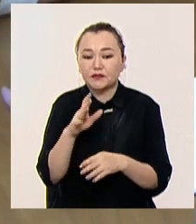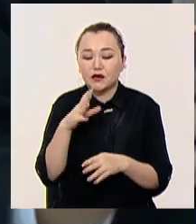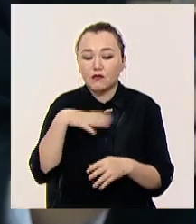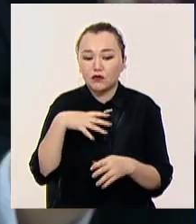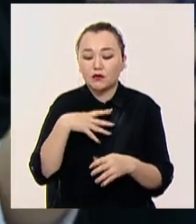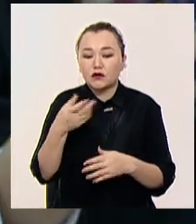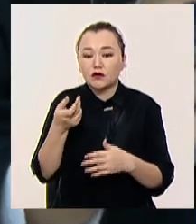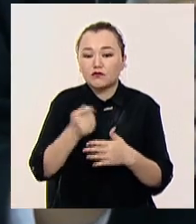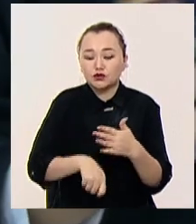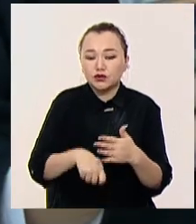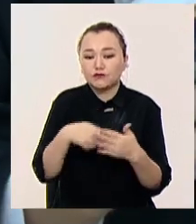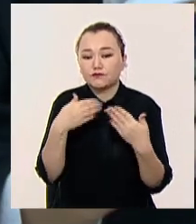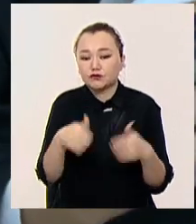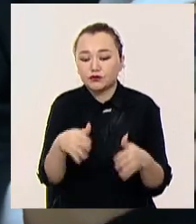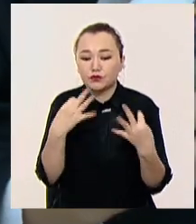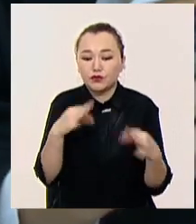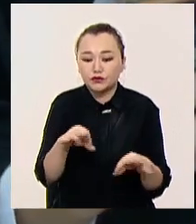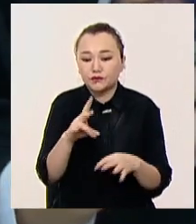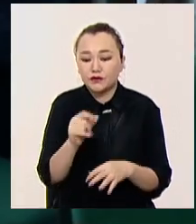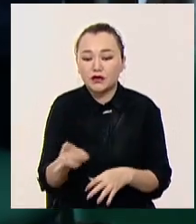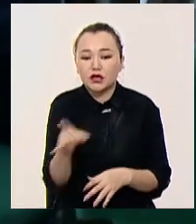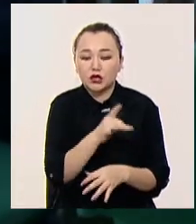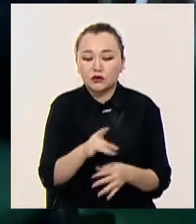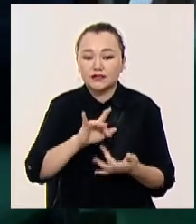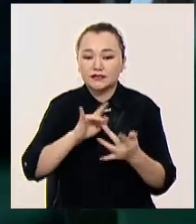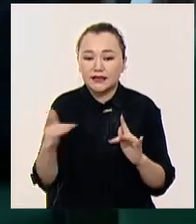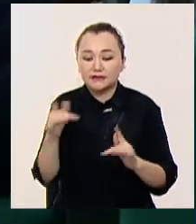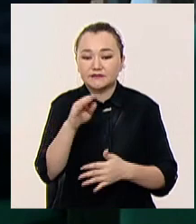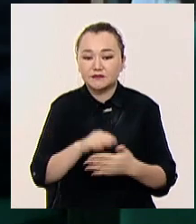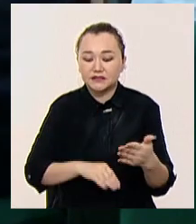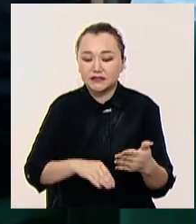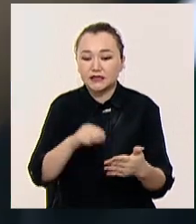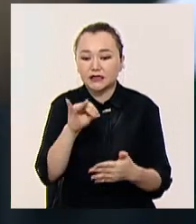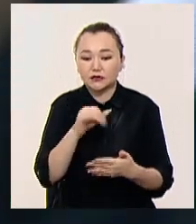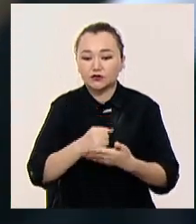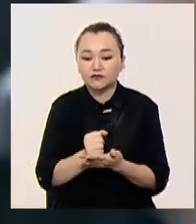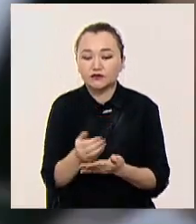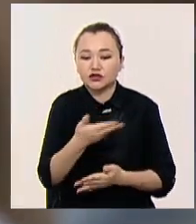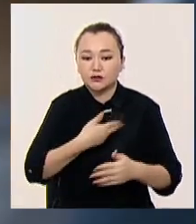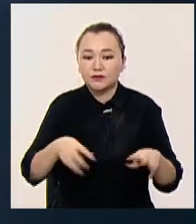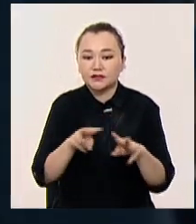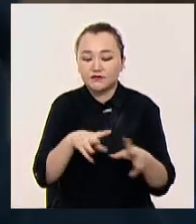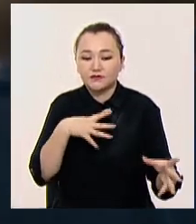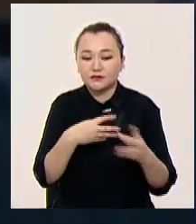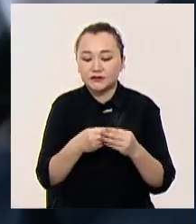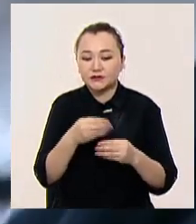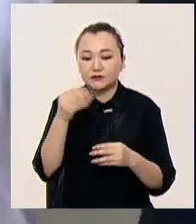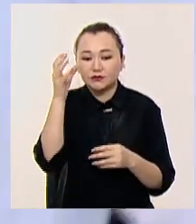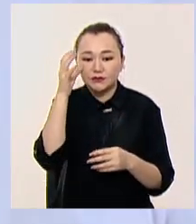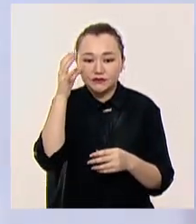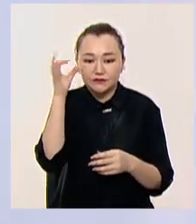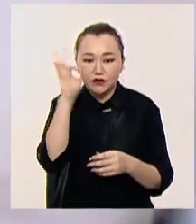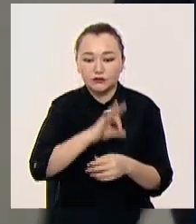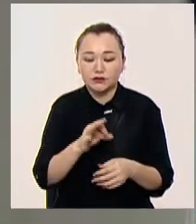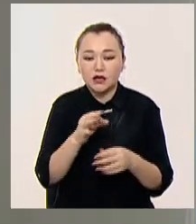будет включать в себя доступ на определенный список сайтов, утвержденных нашим министерством совместно с Министерством просвещения.